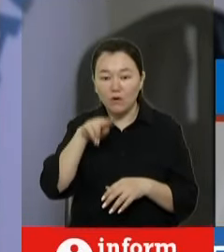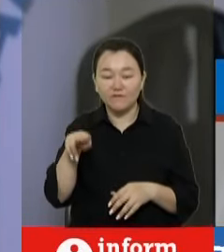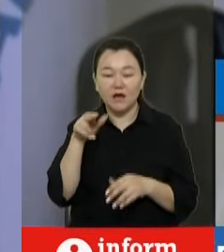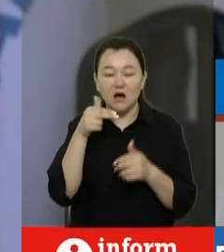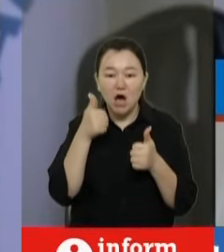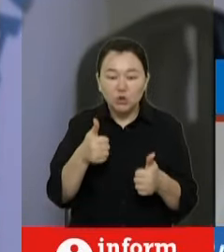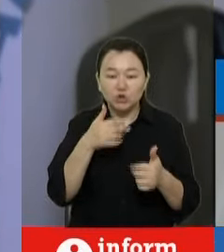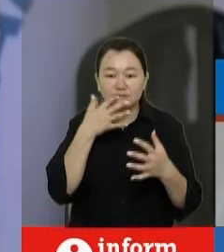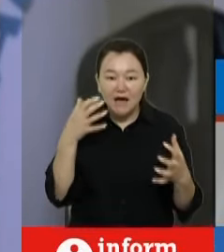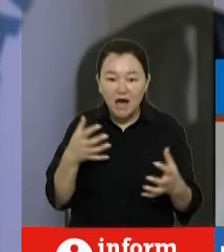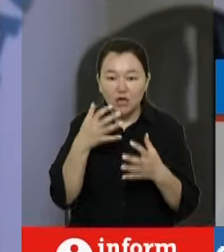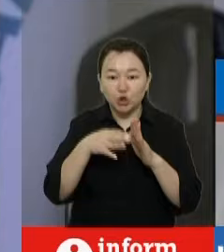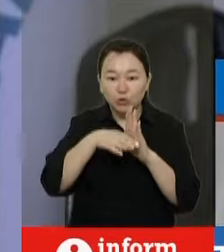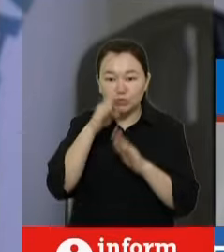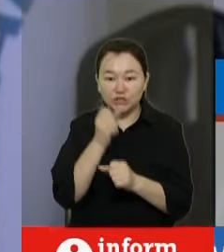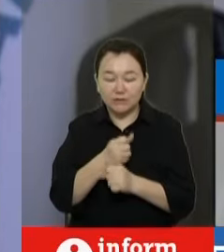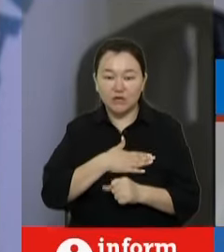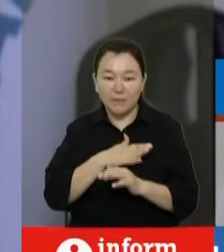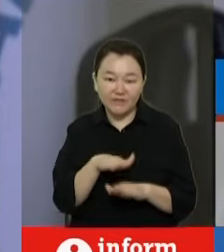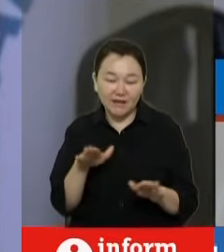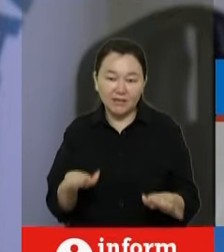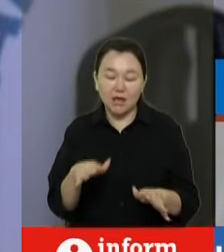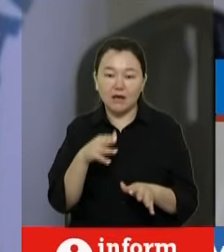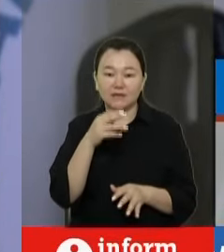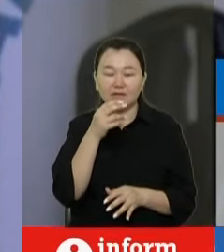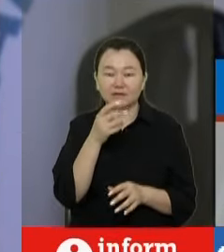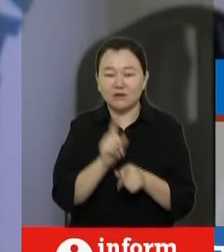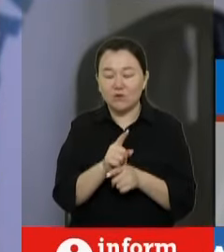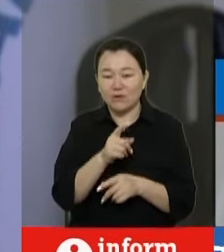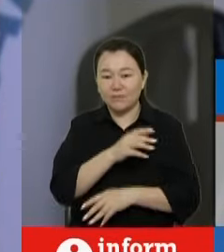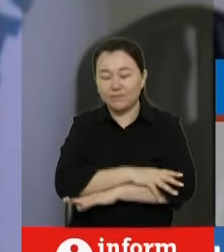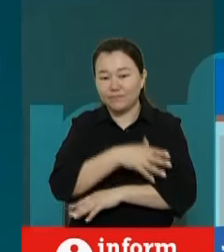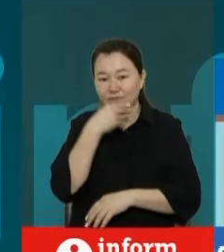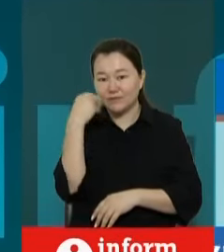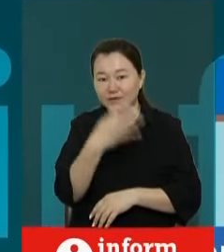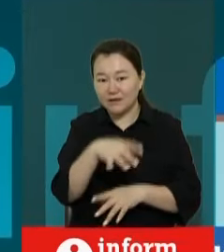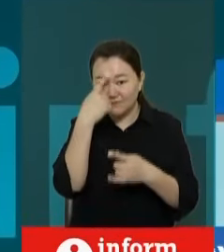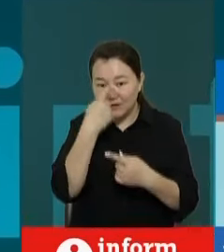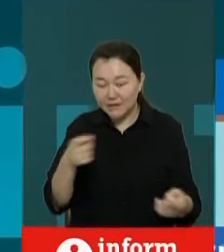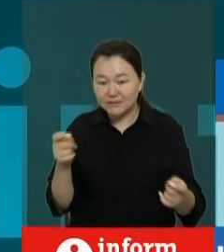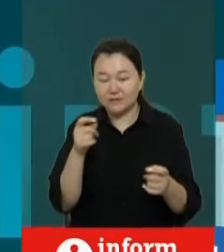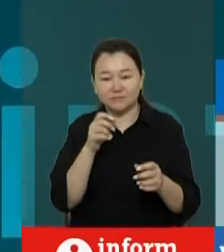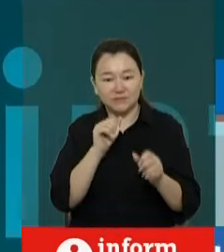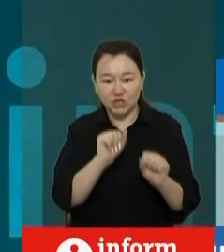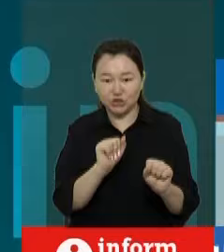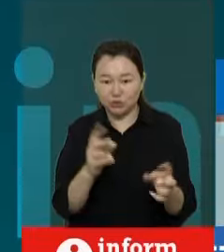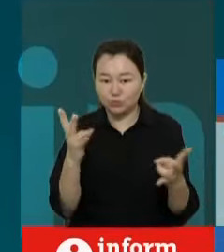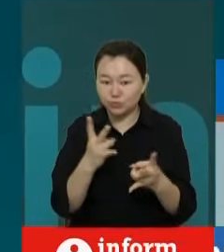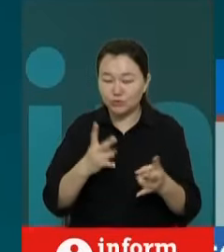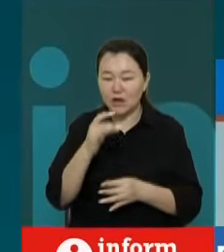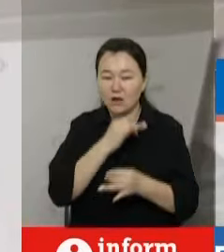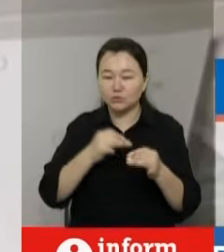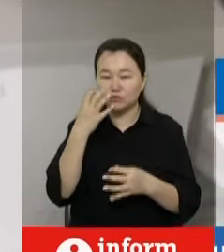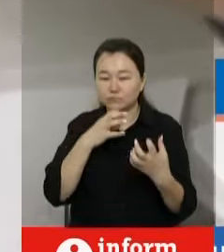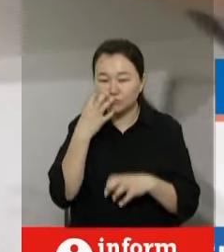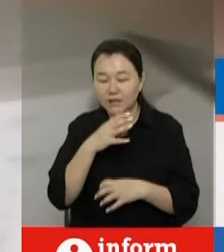үшін осы балаларымызды сондай әдепсіз ақпараттан сақтау керек. Қоғамда қызу талқыға түскен